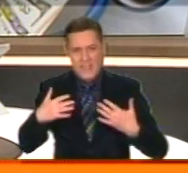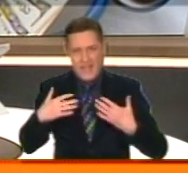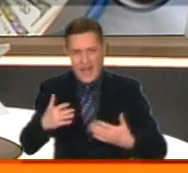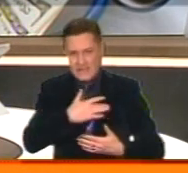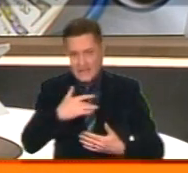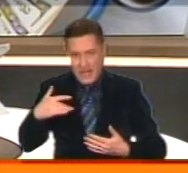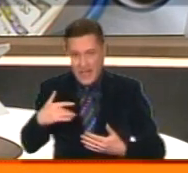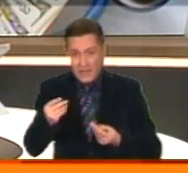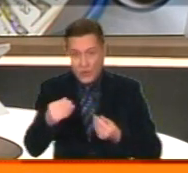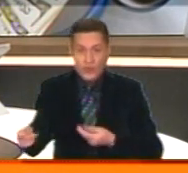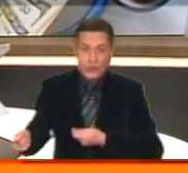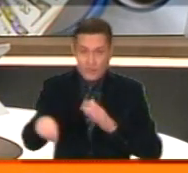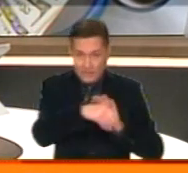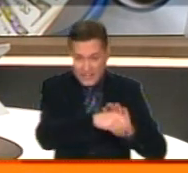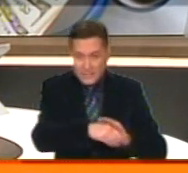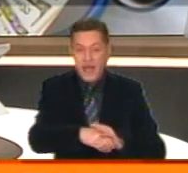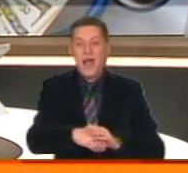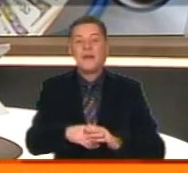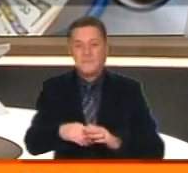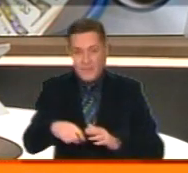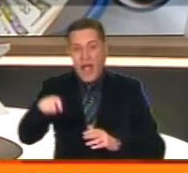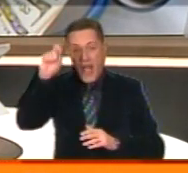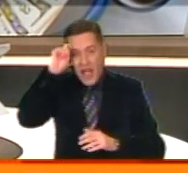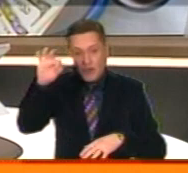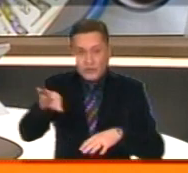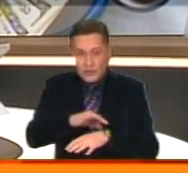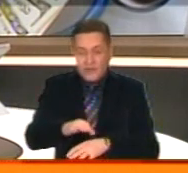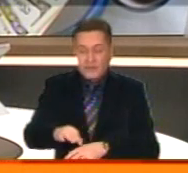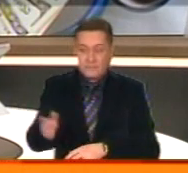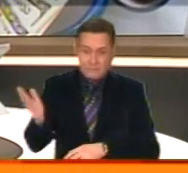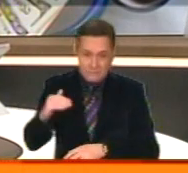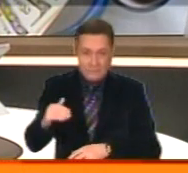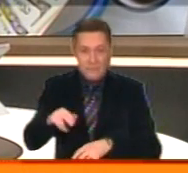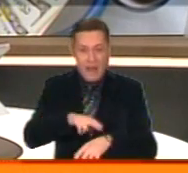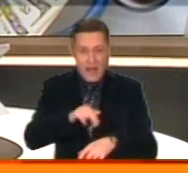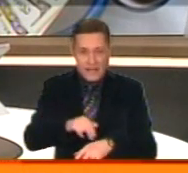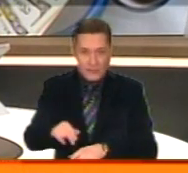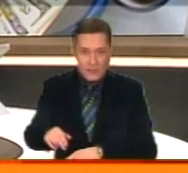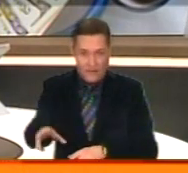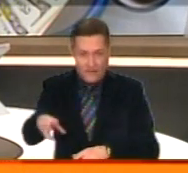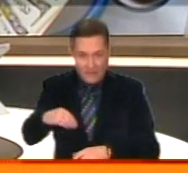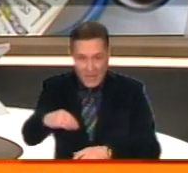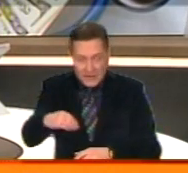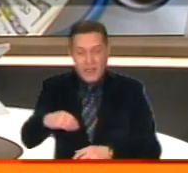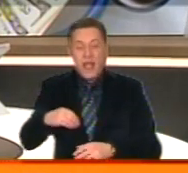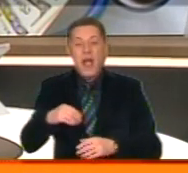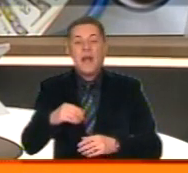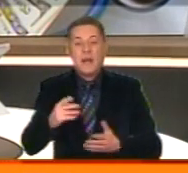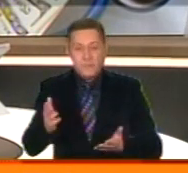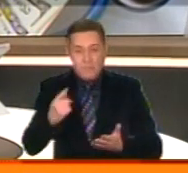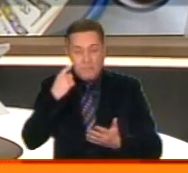грош знайшла Але на зуст з Медиком чоловик род прийшов правника по та наша Ирина зка Зява що